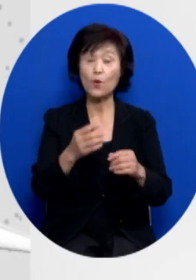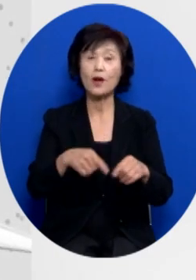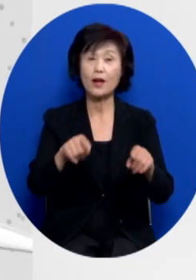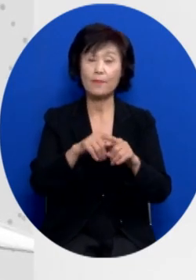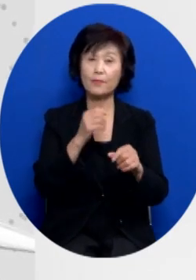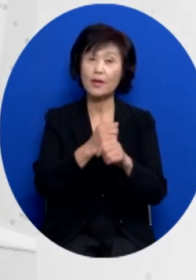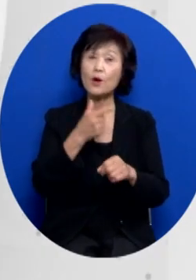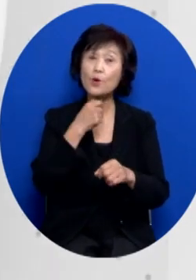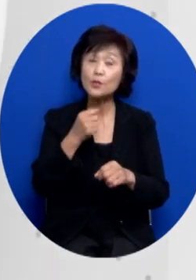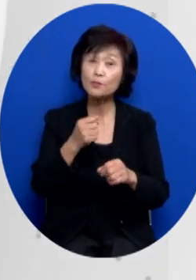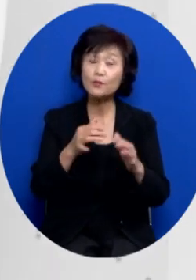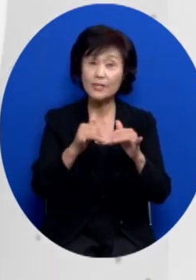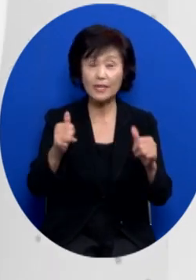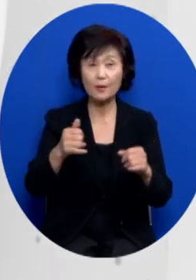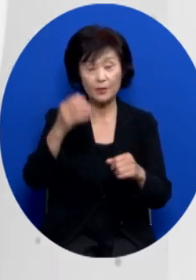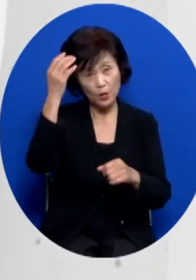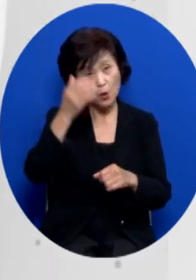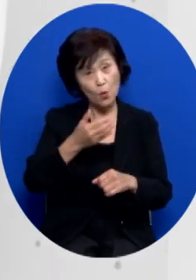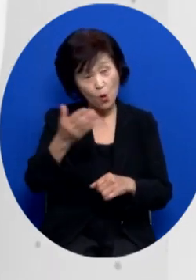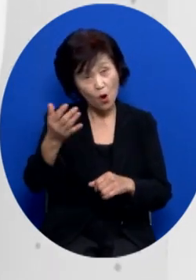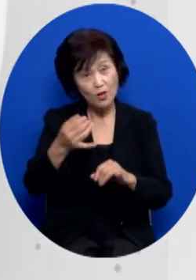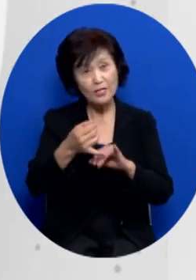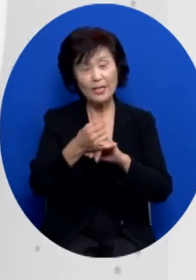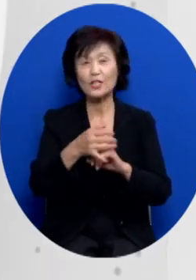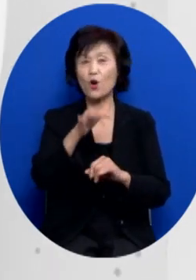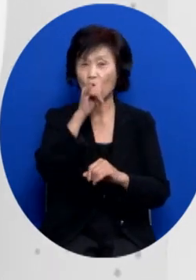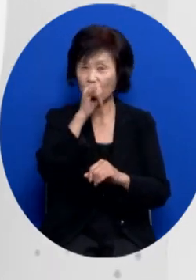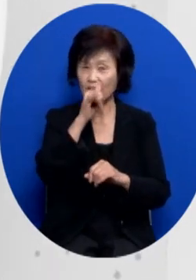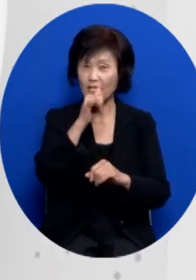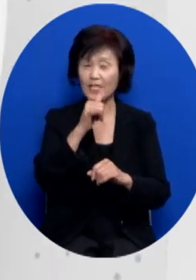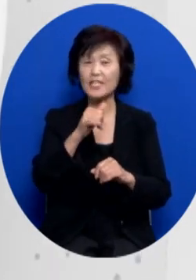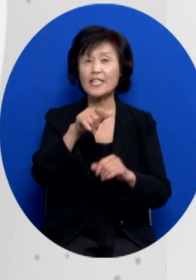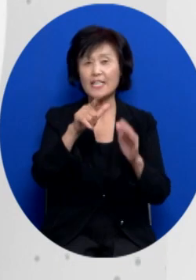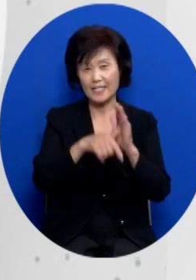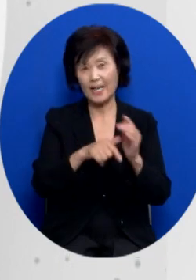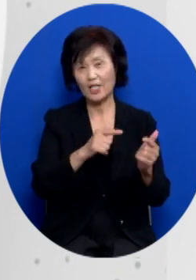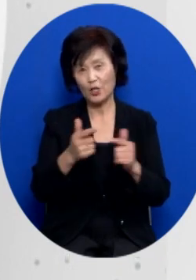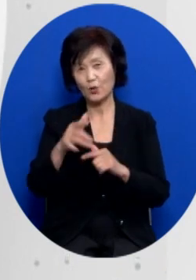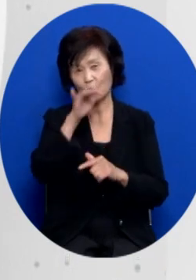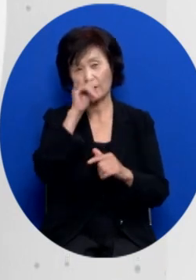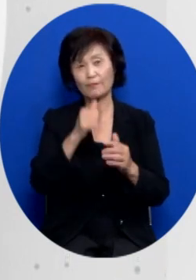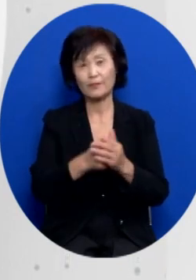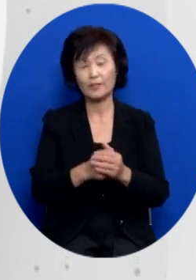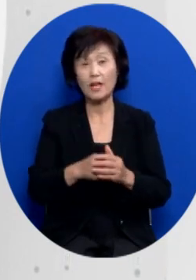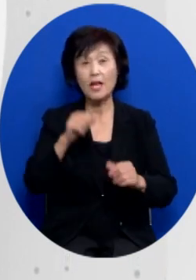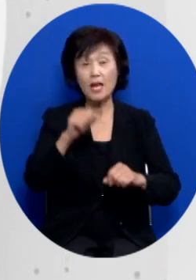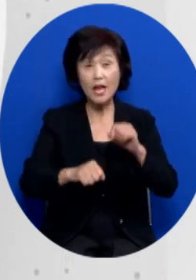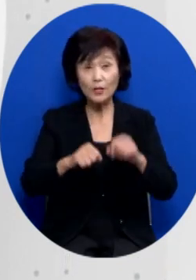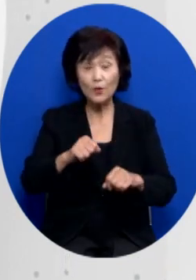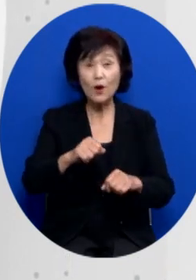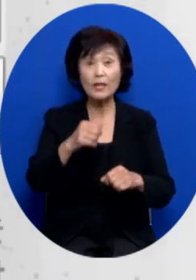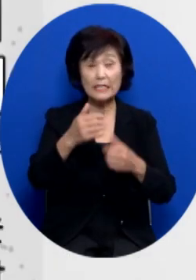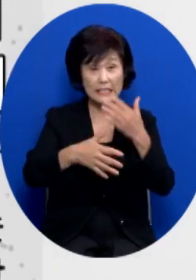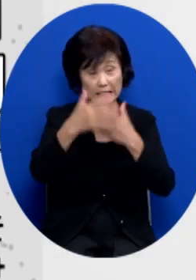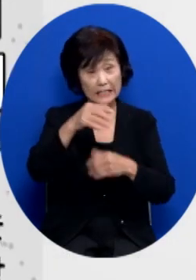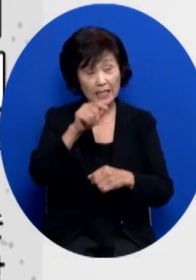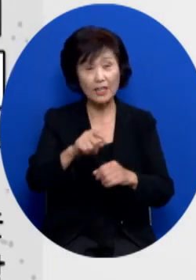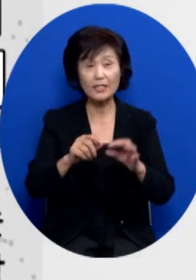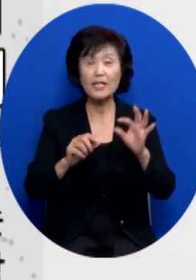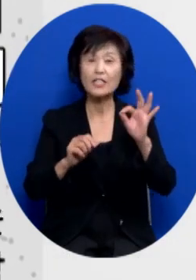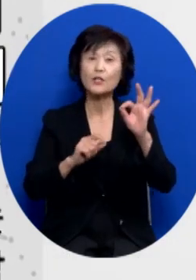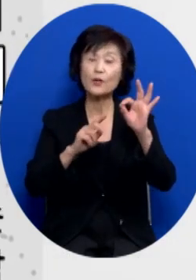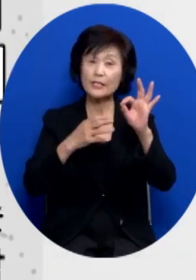약속하는 2023 살림의 활동 소개 시간도 진행할 계획입니다 행동하는 산림 극장은 오는 10월